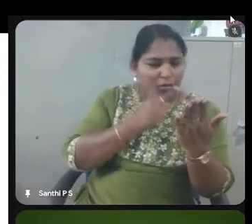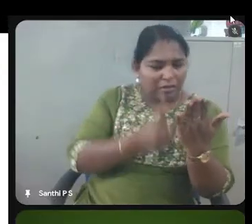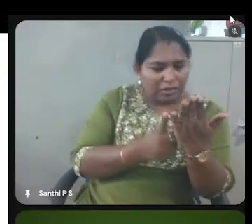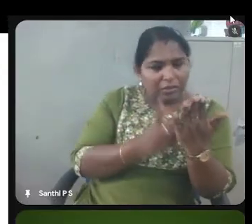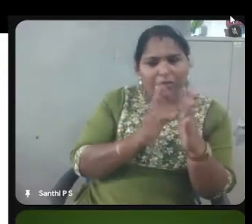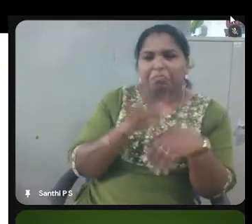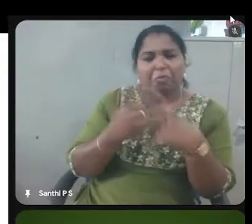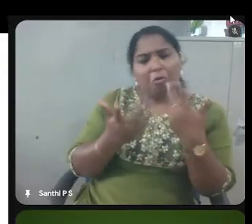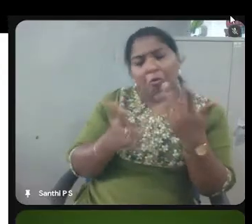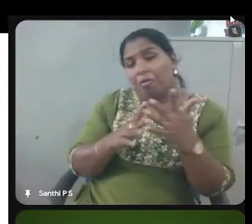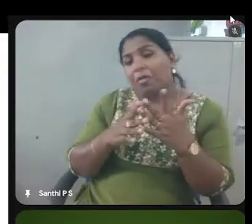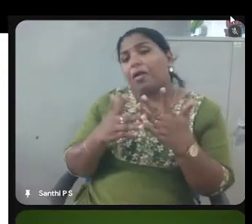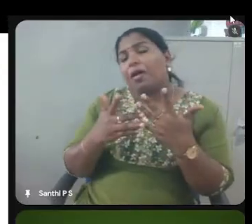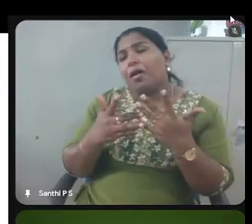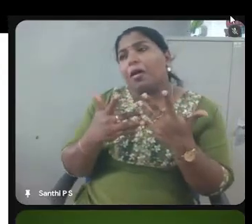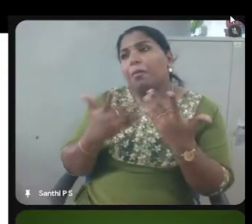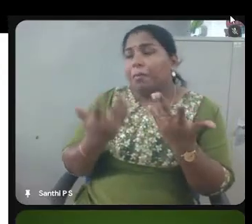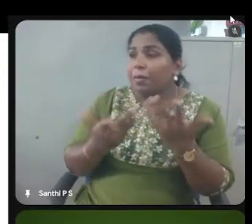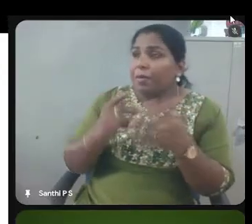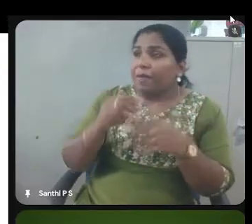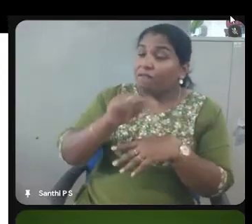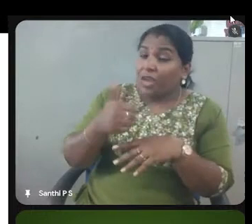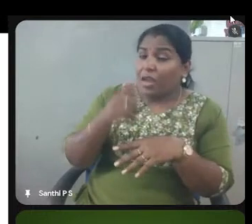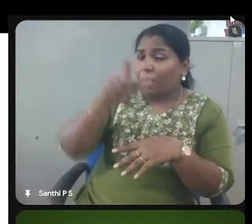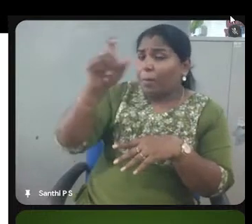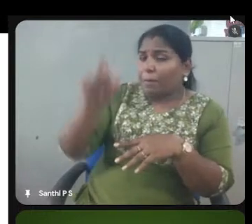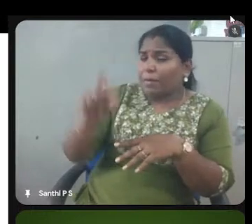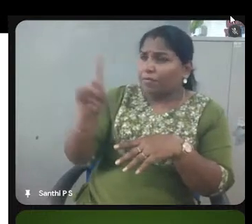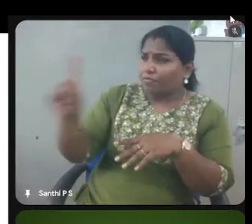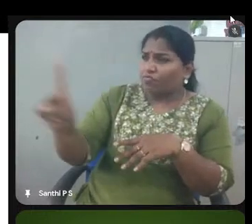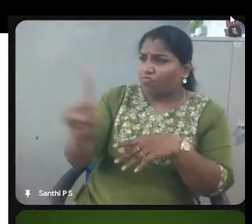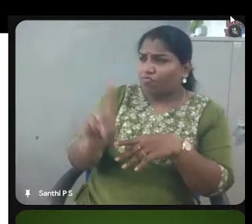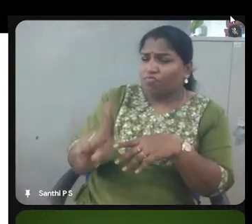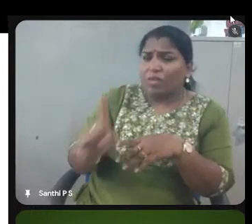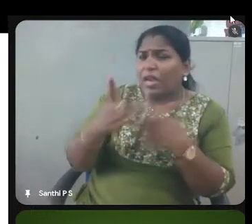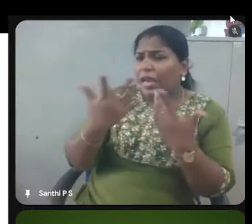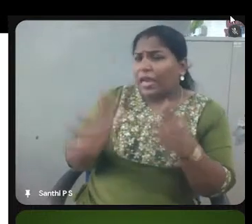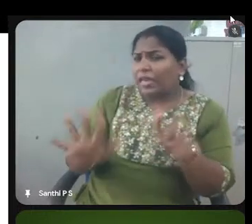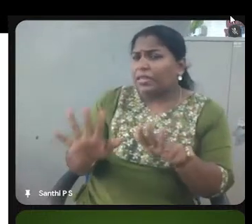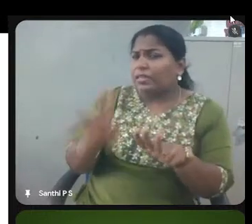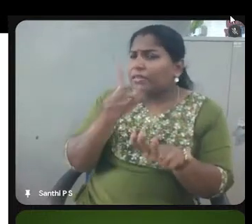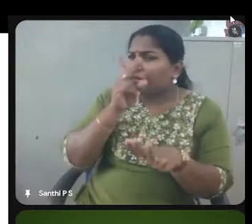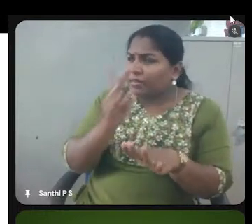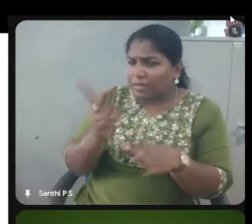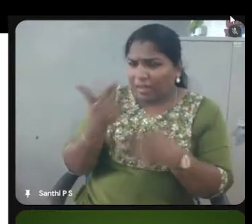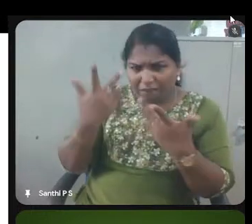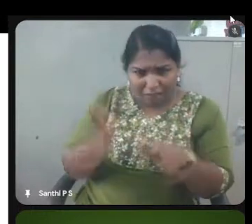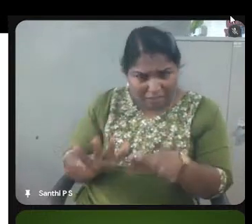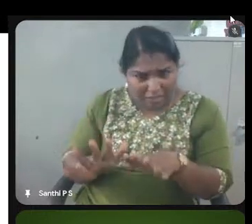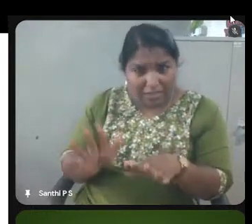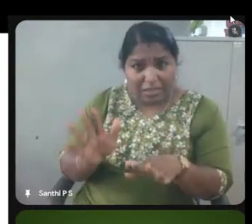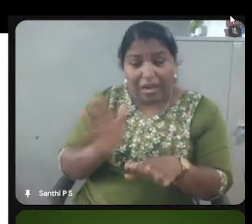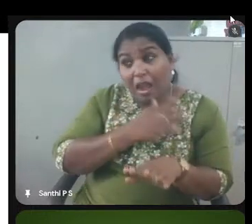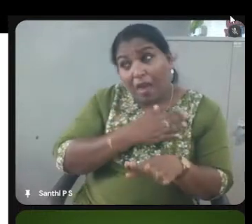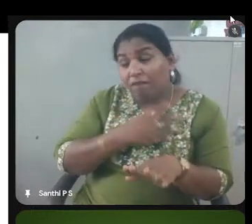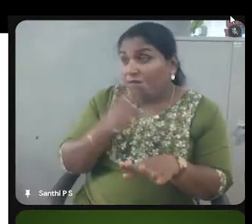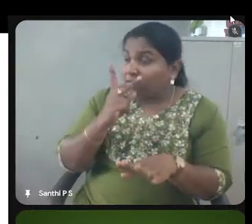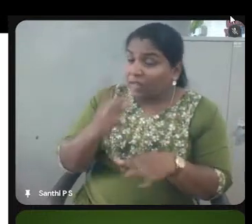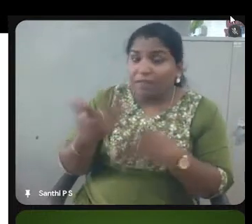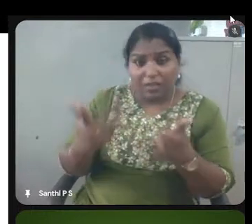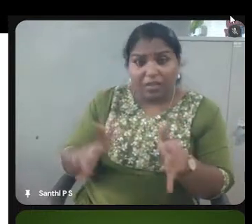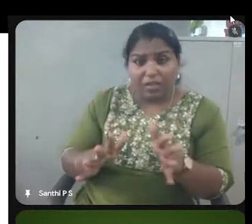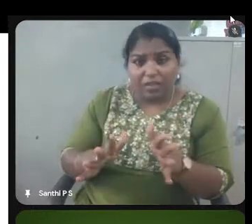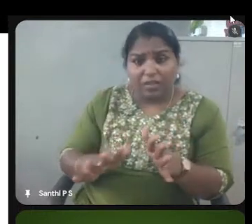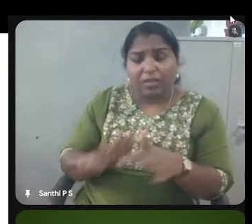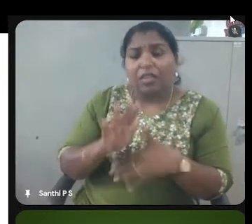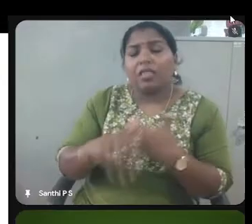ആരെങ്കിലും ഇങ്ങനത്തെ രീതിയിൽ പുള്ളിയെ കാണിക്കുകയോ നമുക്കറിയത്തില്ല, അബ്യൂസ് ലെവലോ എന്തെങ്കിലും ഇവിടെ സംഭവിച്ചിട്ടുണ്ടോന്നും നമുക്കറിയത്തില്ല. അങ്ങനെയും വരാം. ഈ കുട്ടിക്ക്